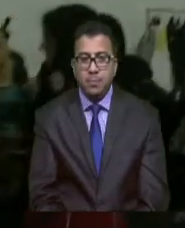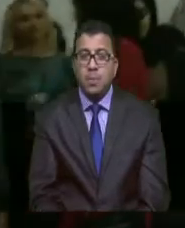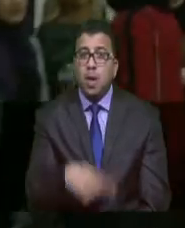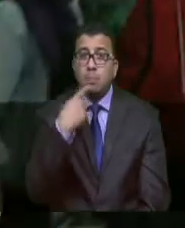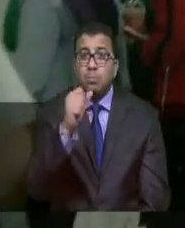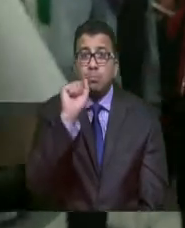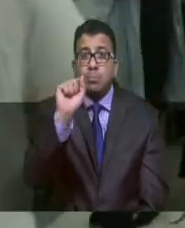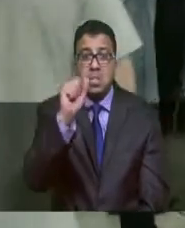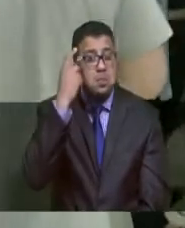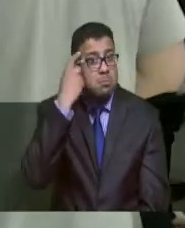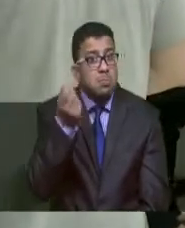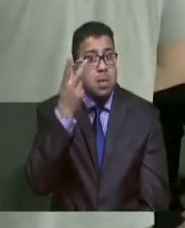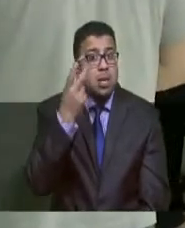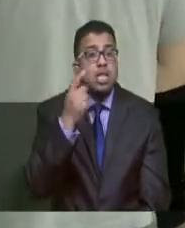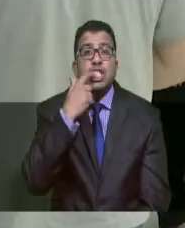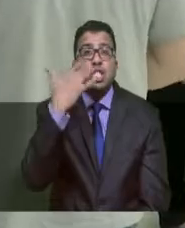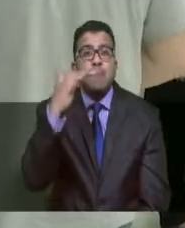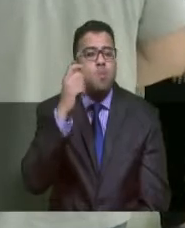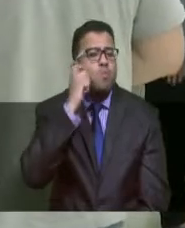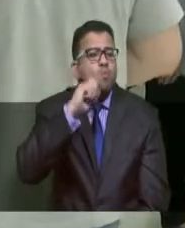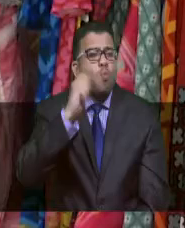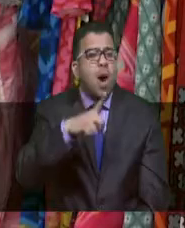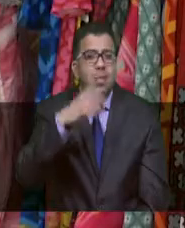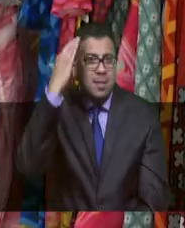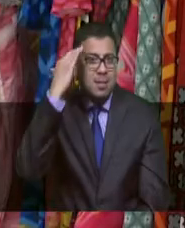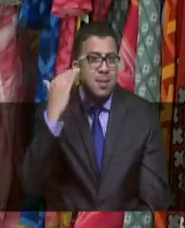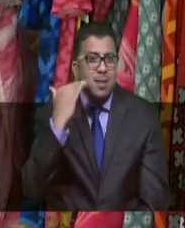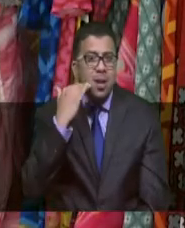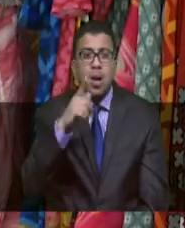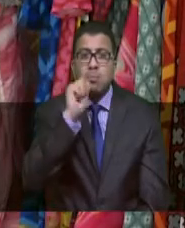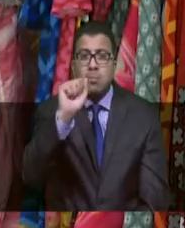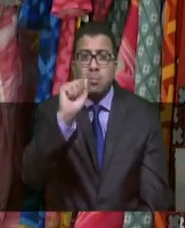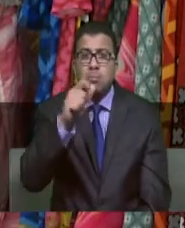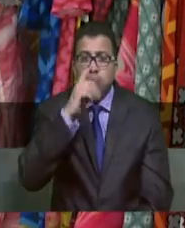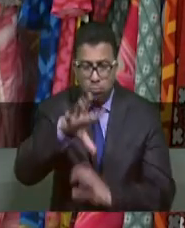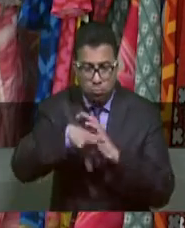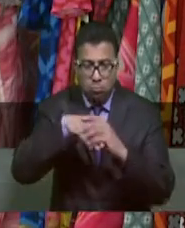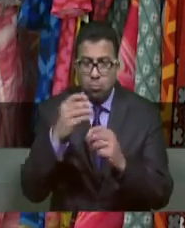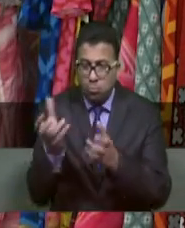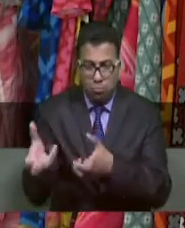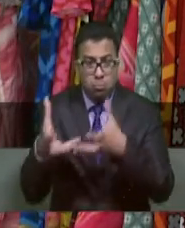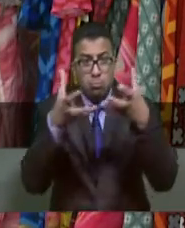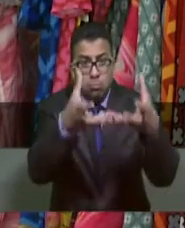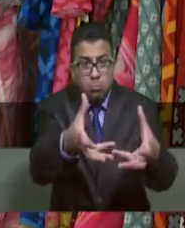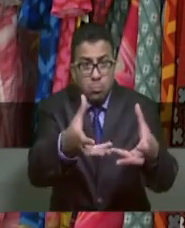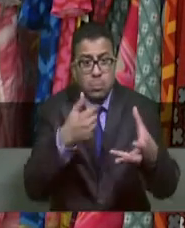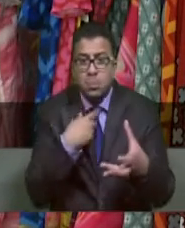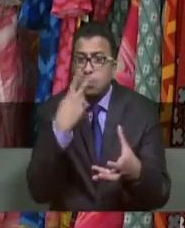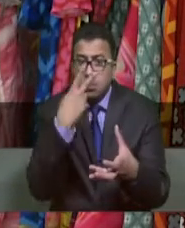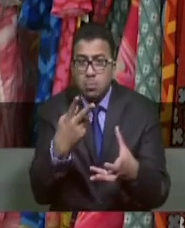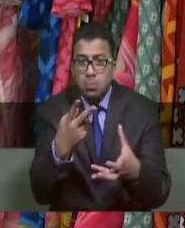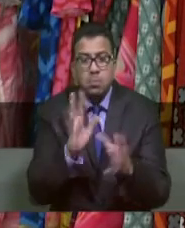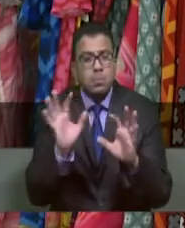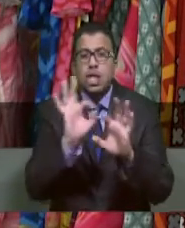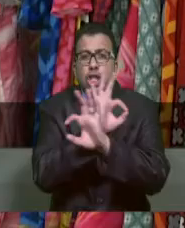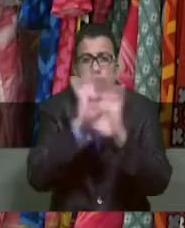بهمة شباب مواطنين إماراتيين بدأوا هذا المشروع. صاحب المعرض أو صاحب المنتج ما عليه إلا يجيب المنتج يعرضه، باقي